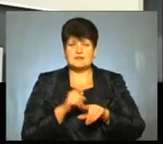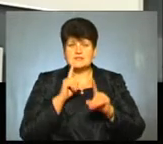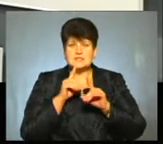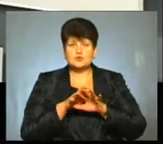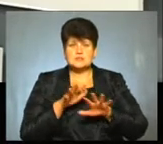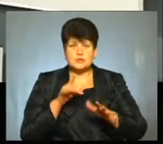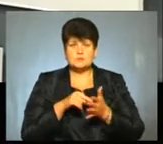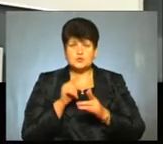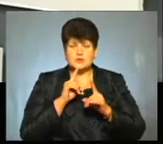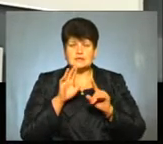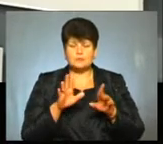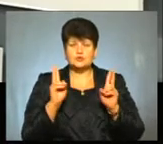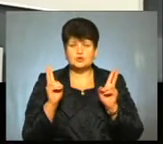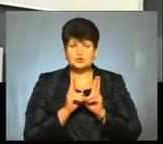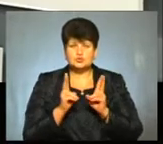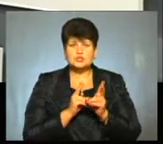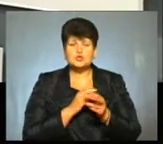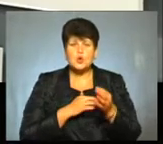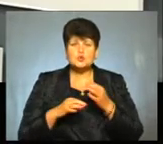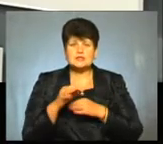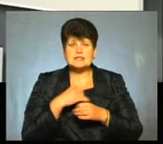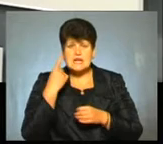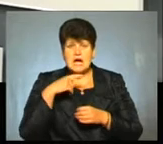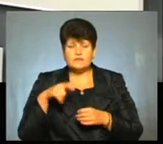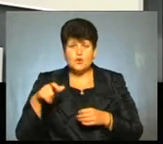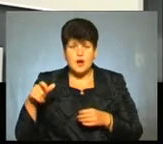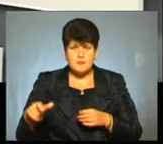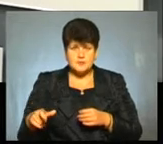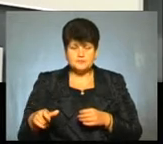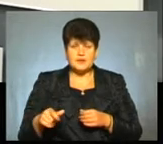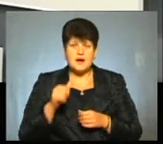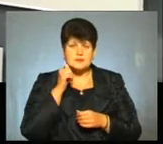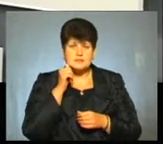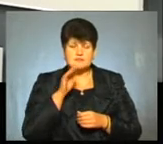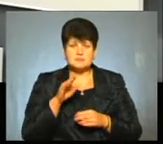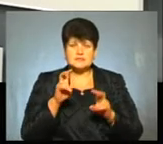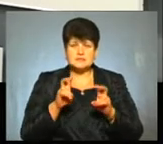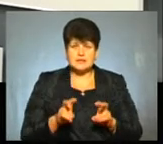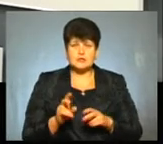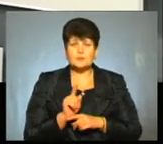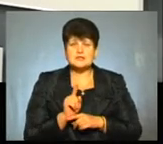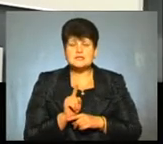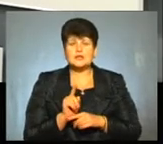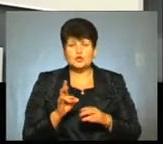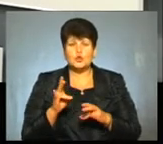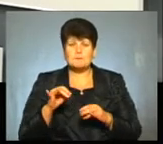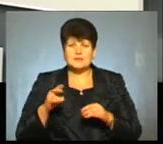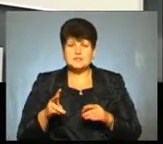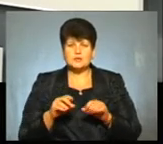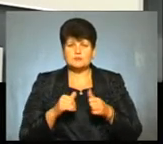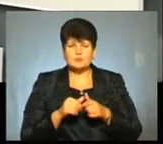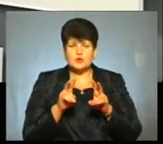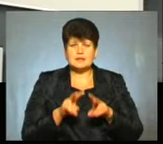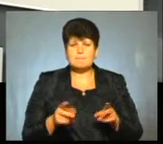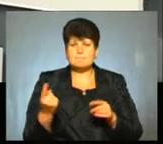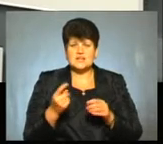залу міської ради. Там буде відбуватися зустріч, консультація з авторами проєктів. А завтра ми засідаємо номінаційним комітетом для того, щоб